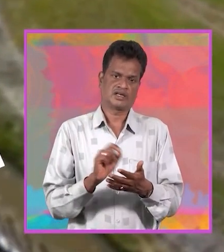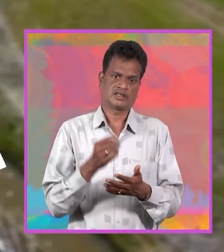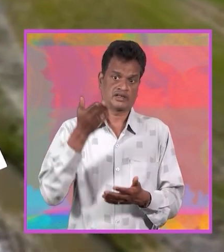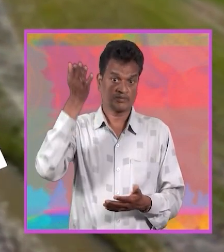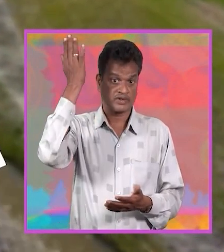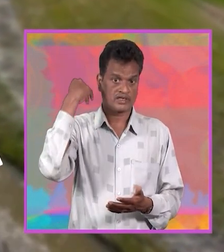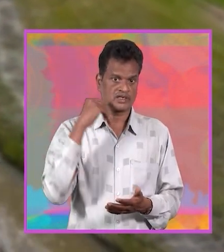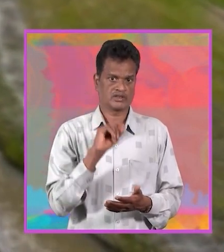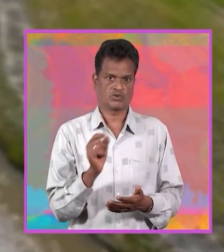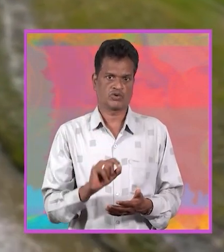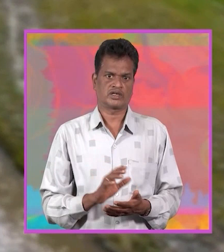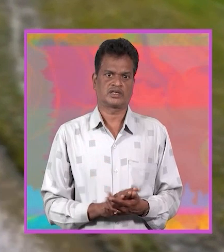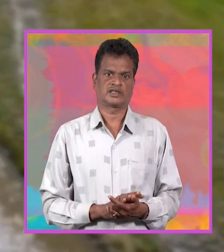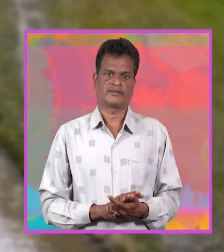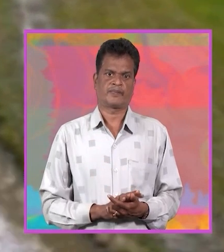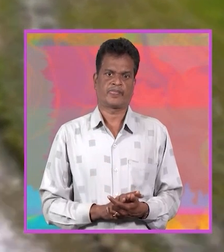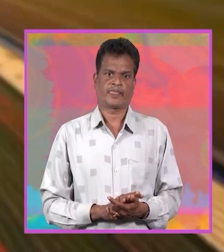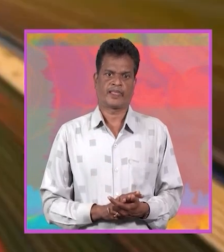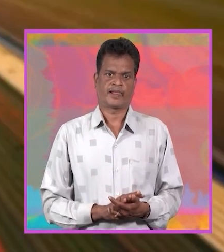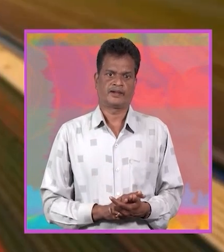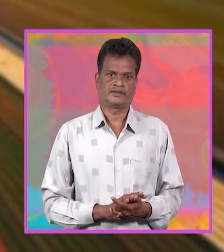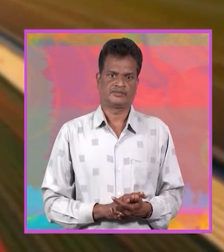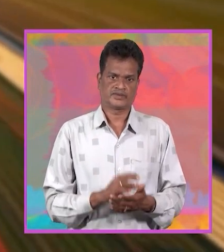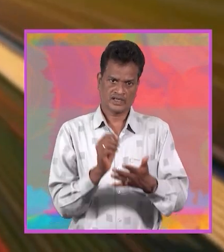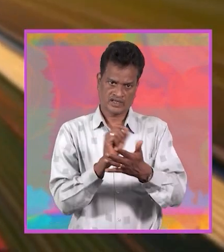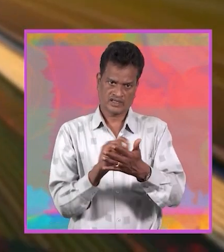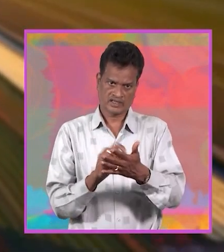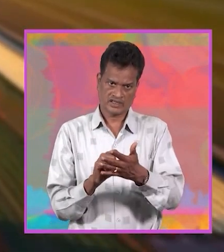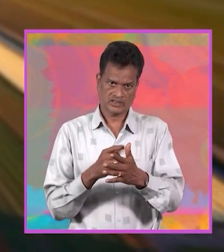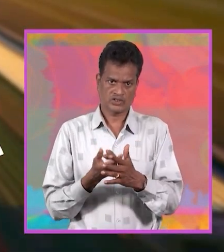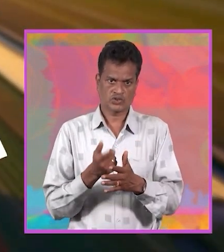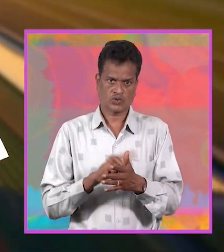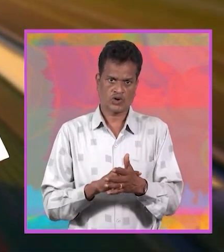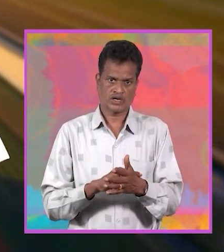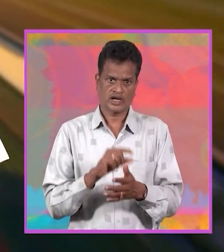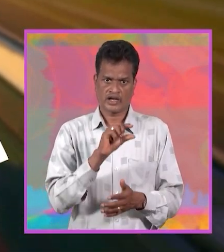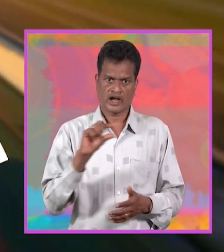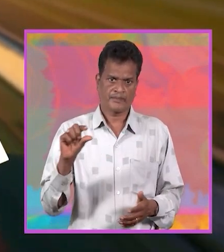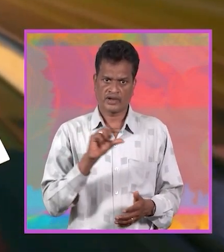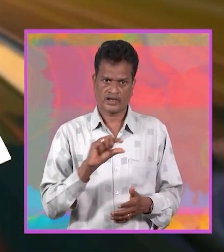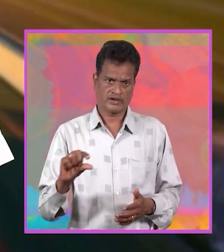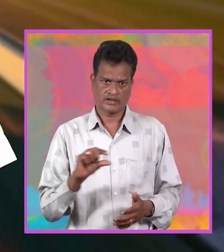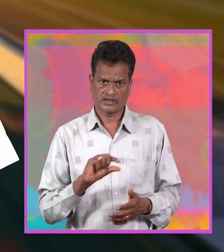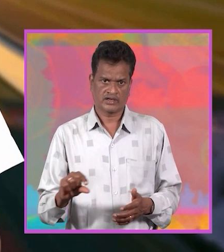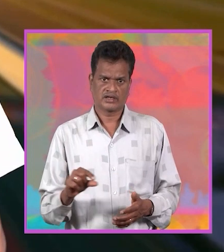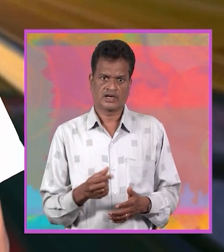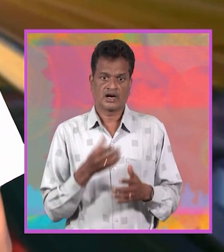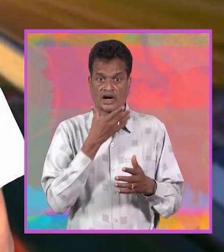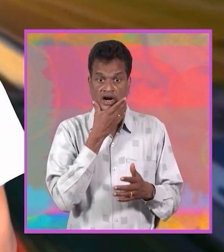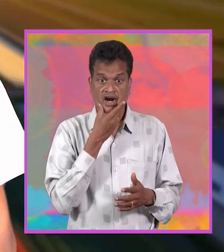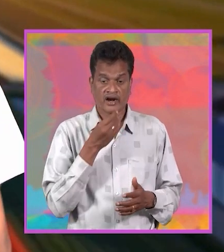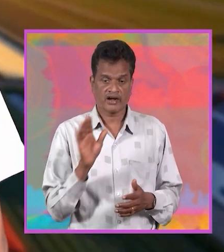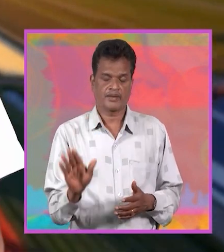இலக்கியம் படைக்க தோன்றியது. எழுத்து சொல் பொருள் யாப்போடு அணியும் அழகாய்